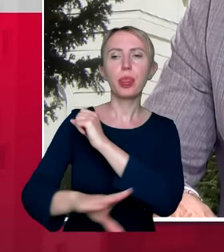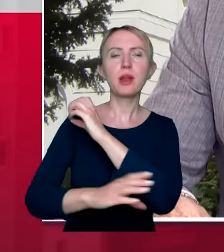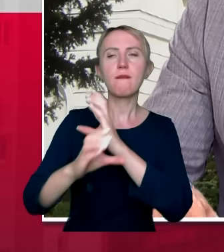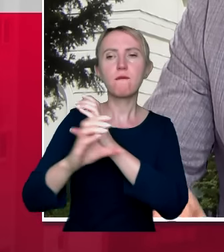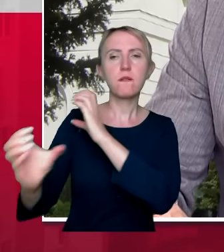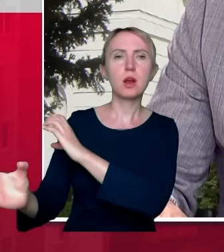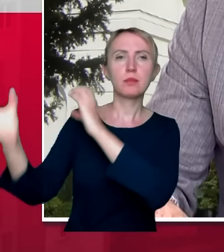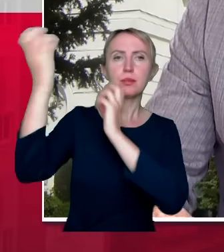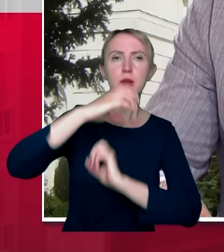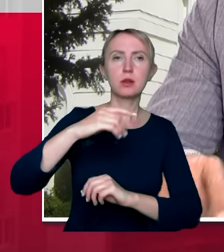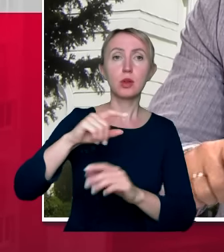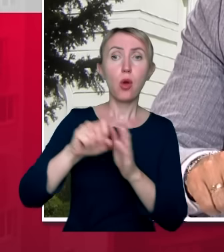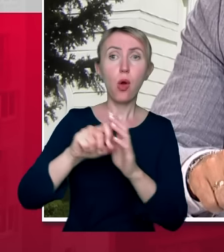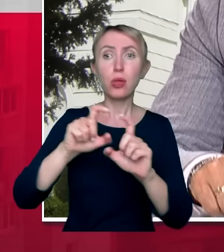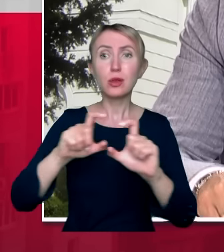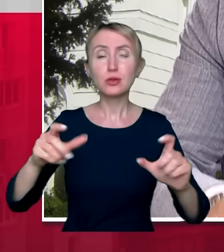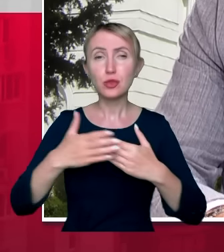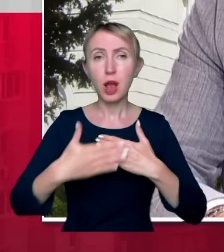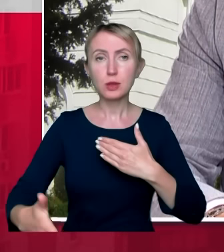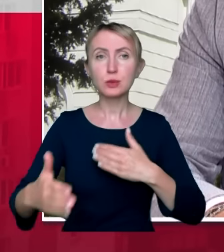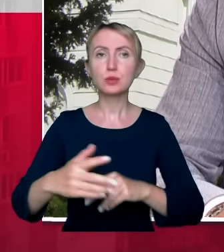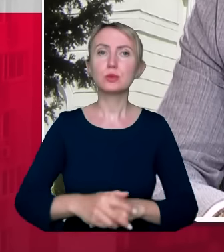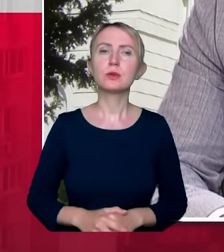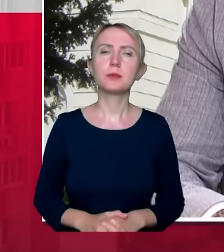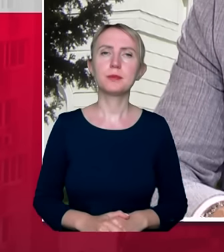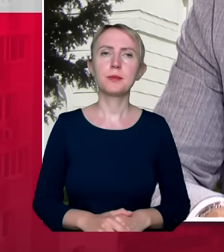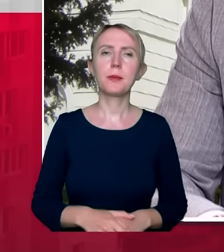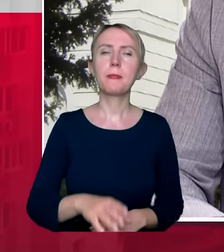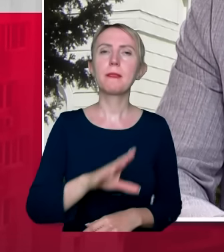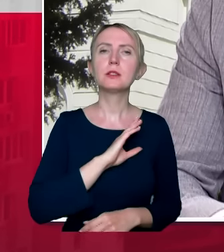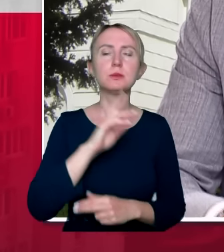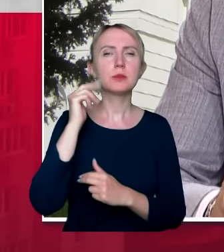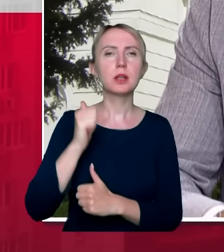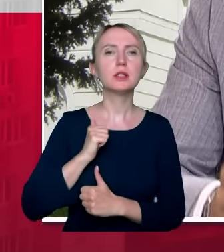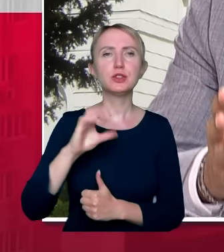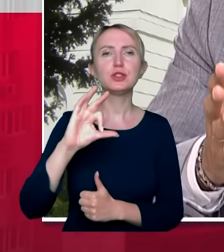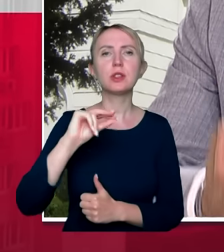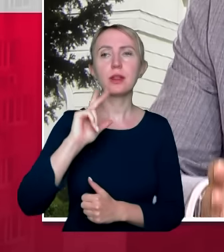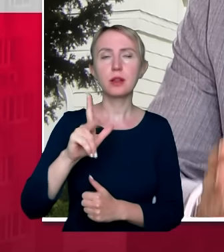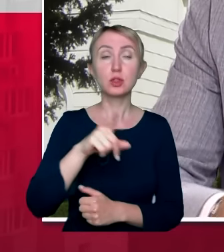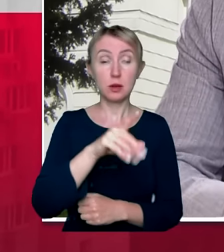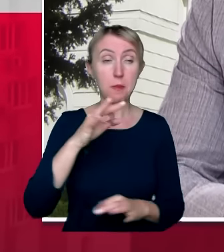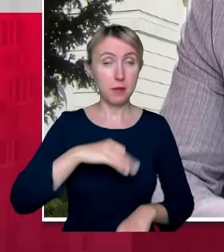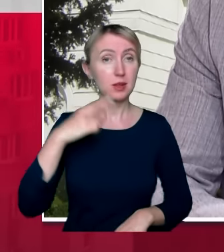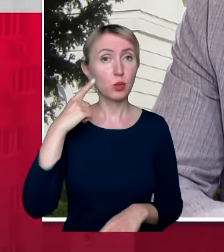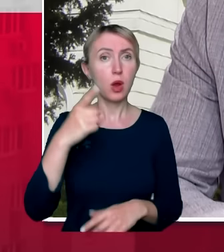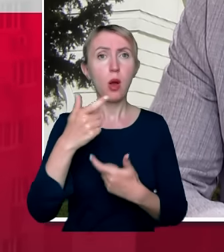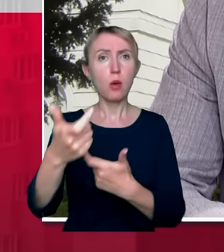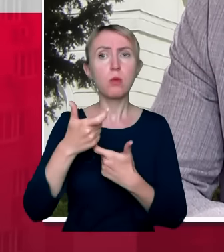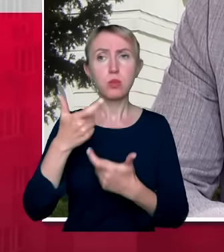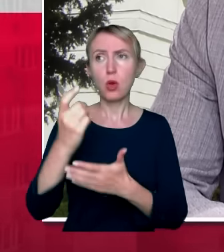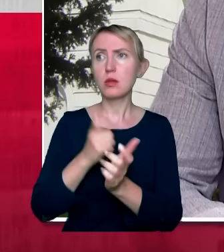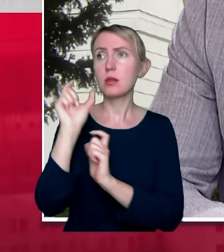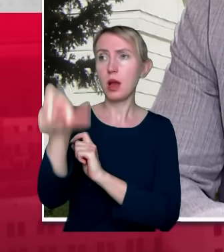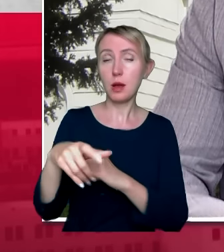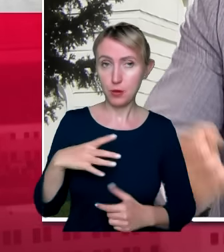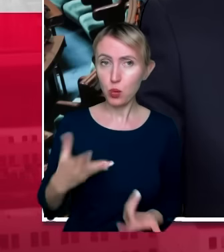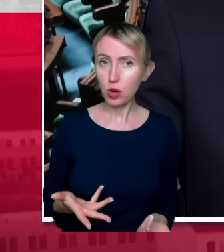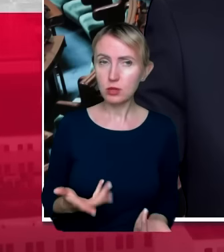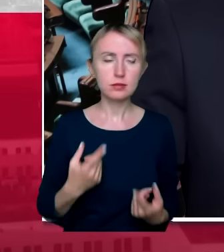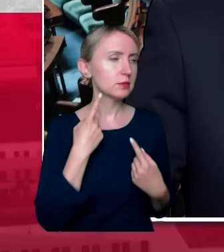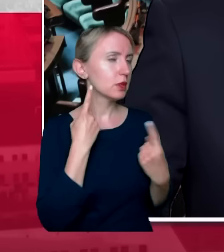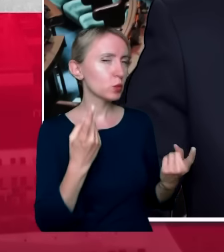I od tego czasu, czyli śmierci sierżanta Sitka, czy pan słyszał o użyciu broni wobec tych bandytów? Nie